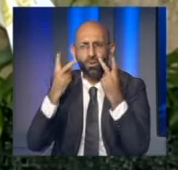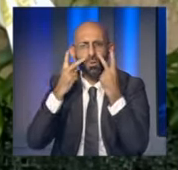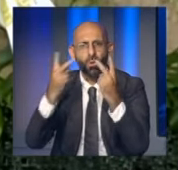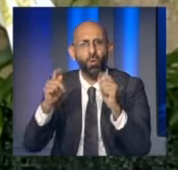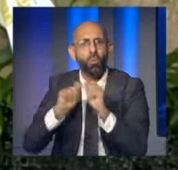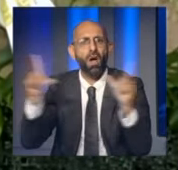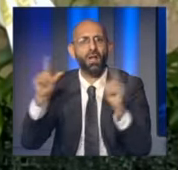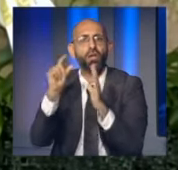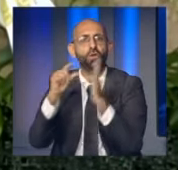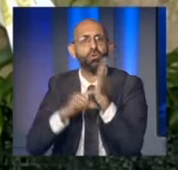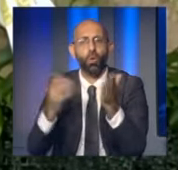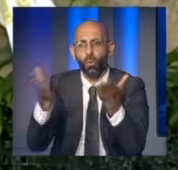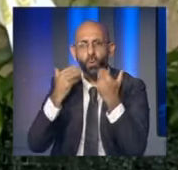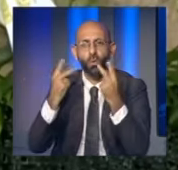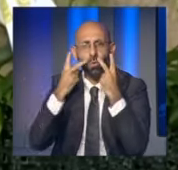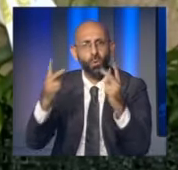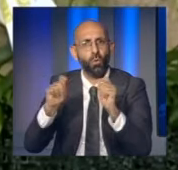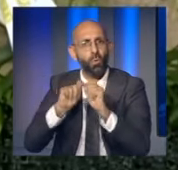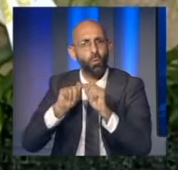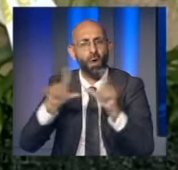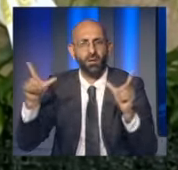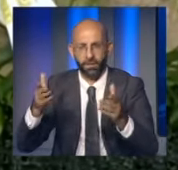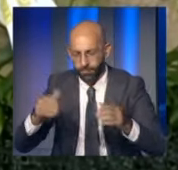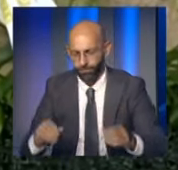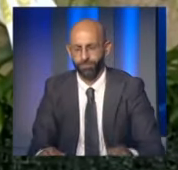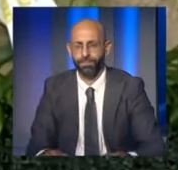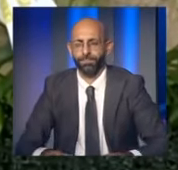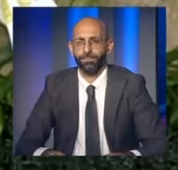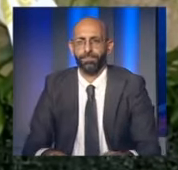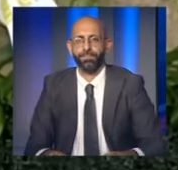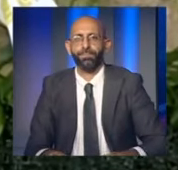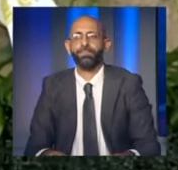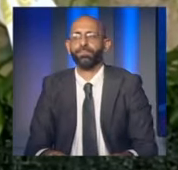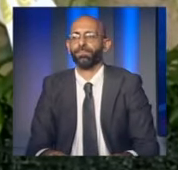دستور ولا قانون سوى